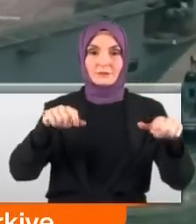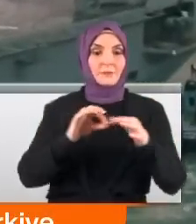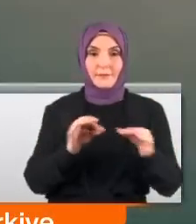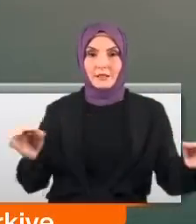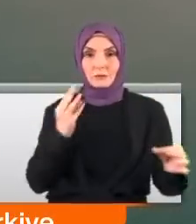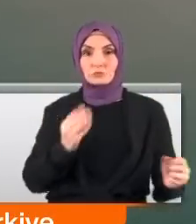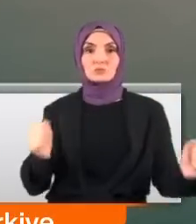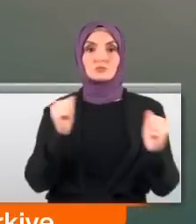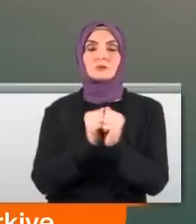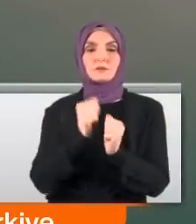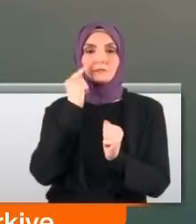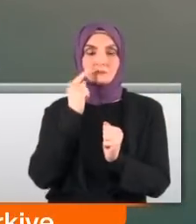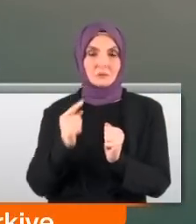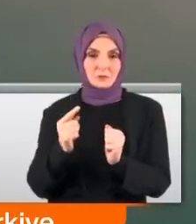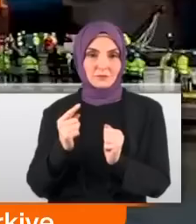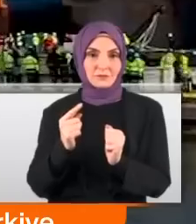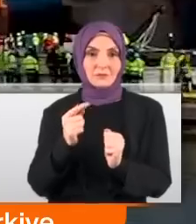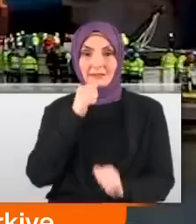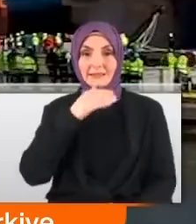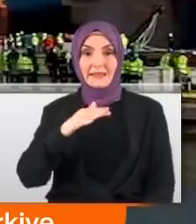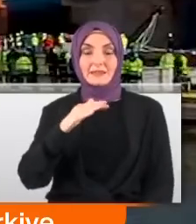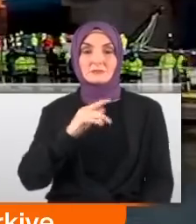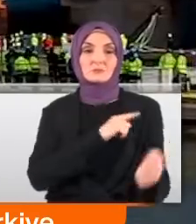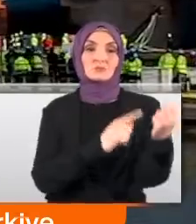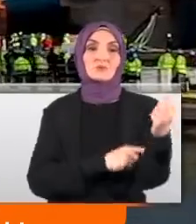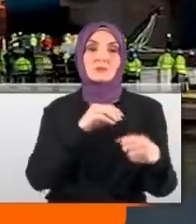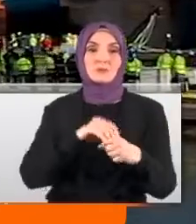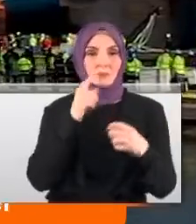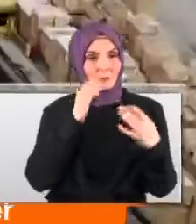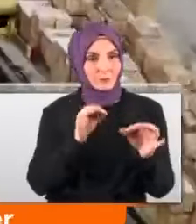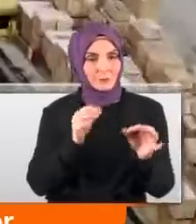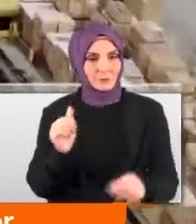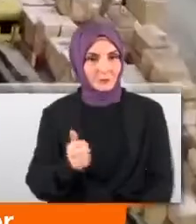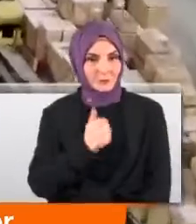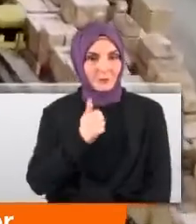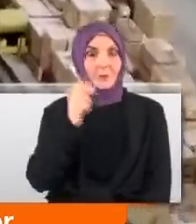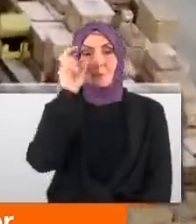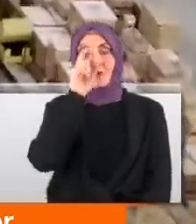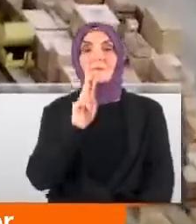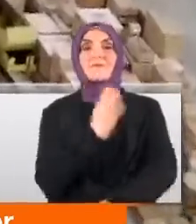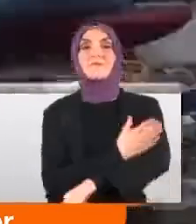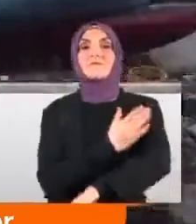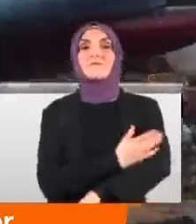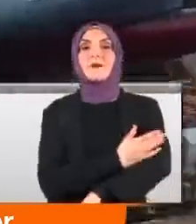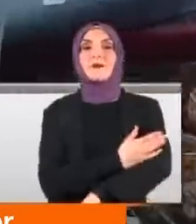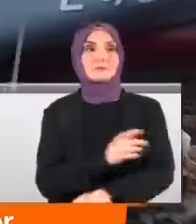Deniz Kuvvetleri'nin göz bebeği, Türkiye'nin gururu, mavi vatanın bekçisi TCG Anadolu.